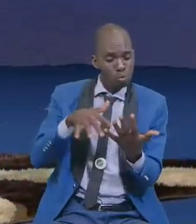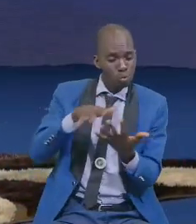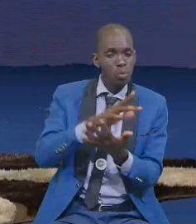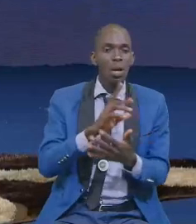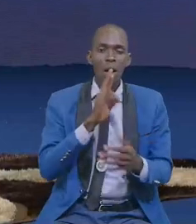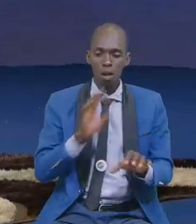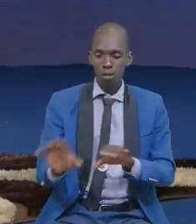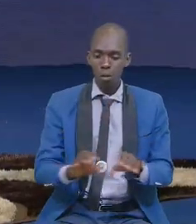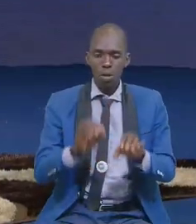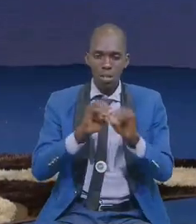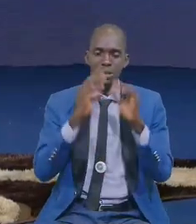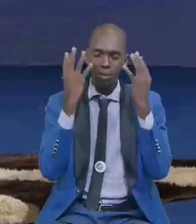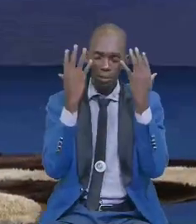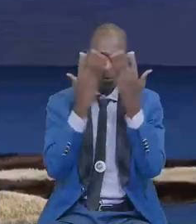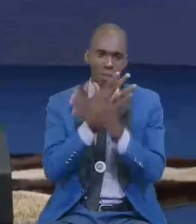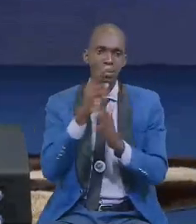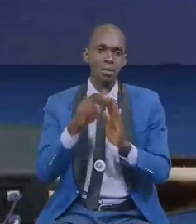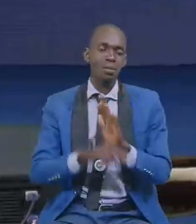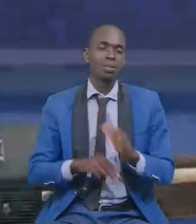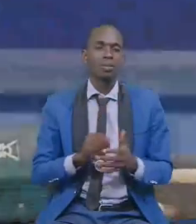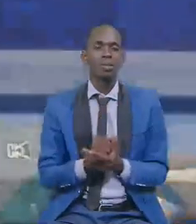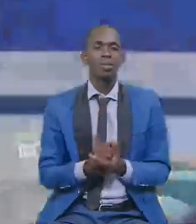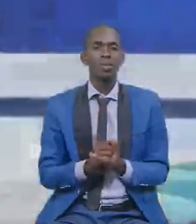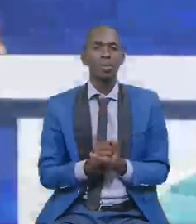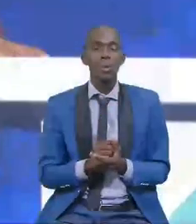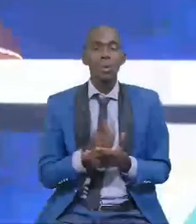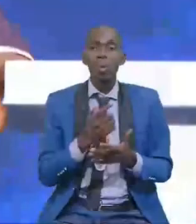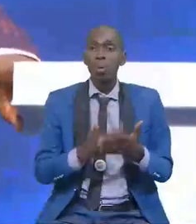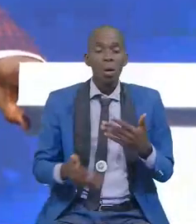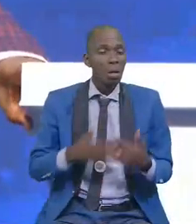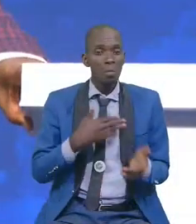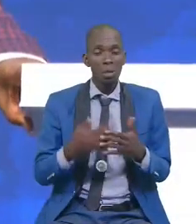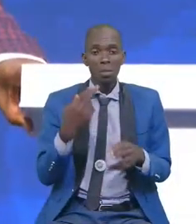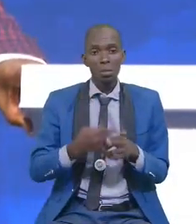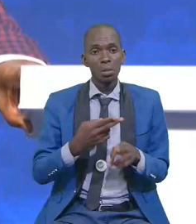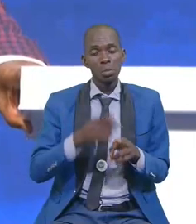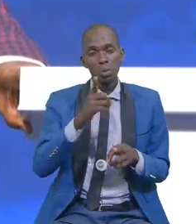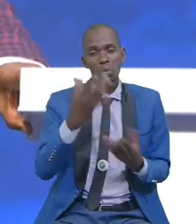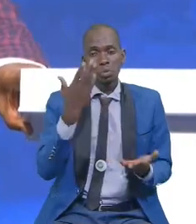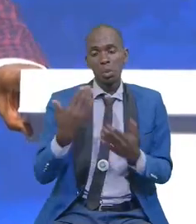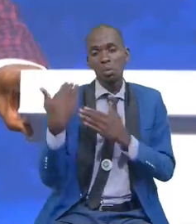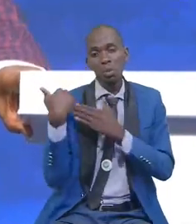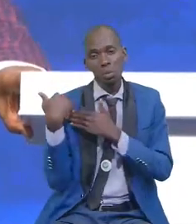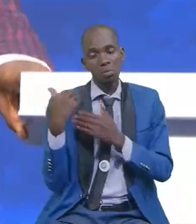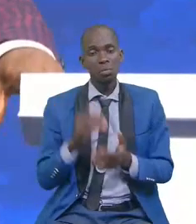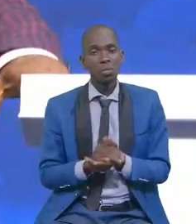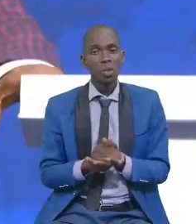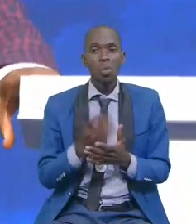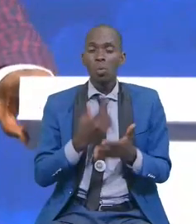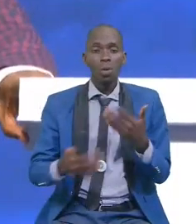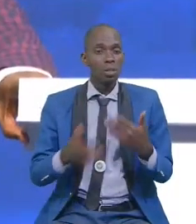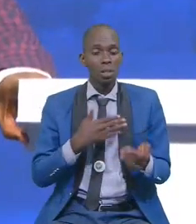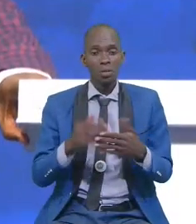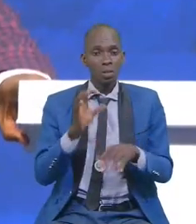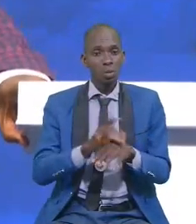La dissolution, l'impureté, cela se fait dans les ténèbres, quel que soit le nom que tu portes, quelle que soit